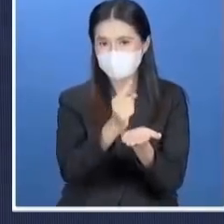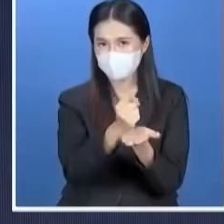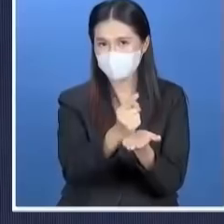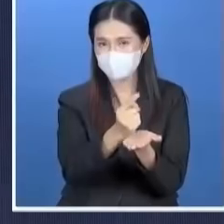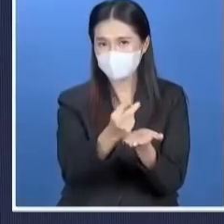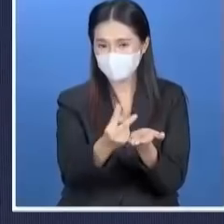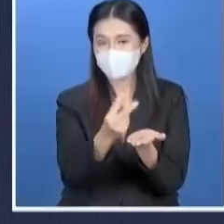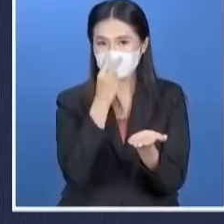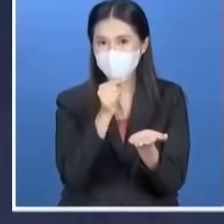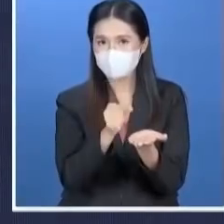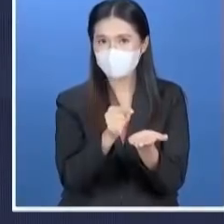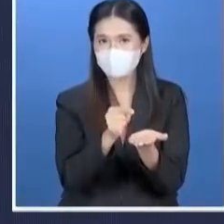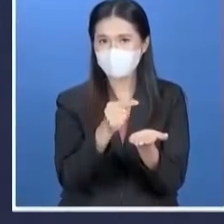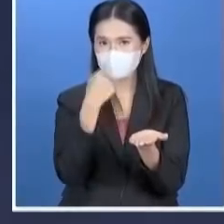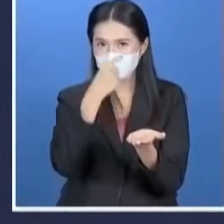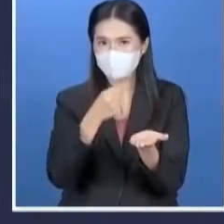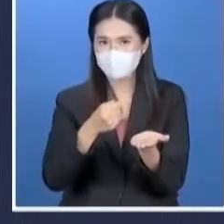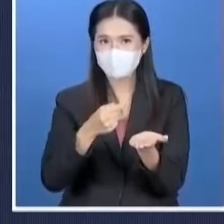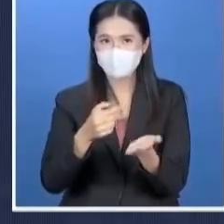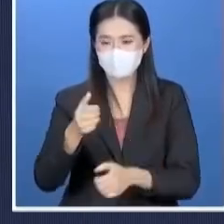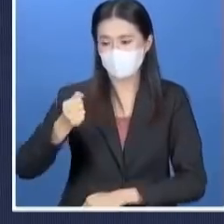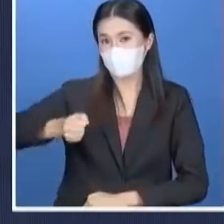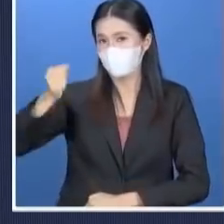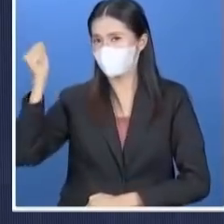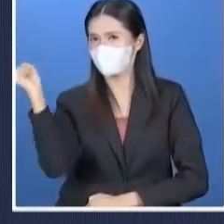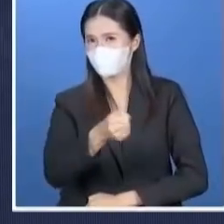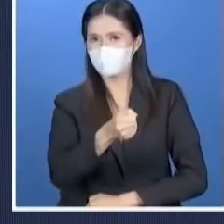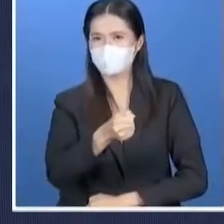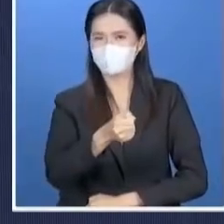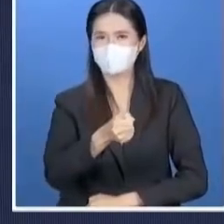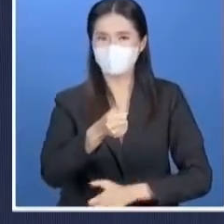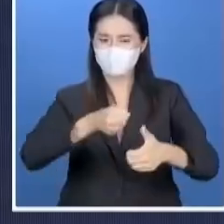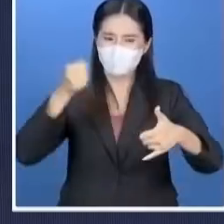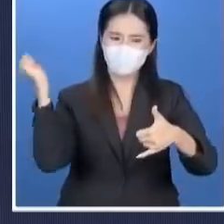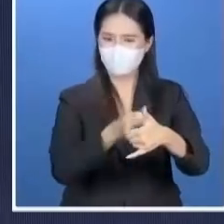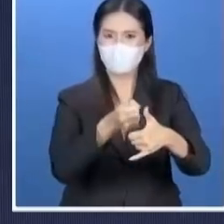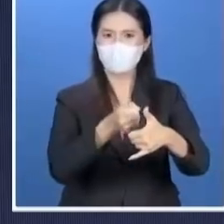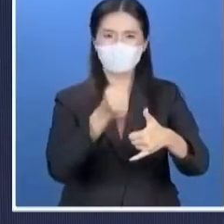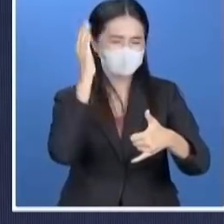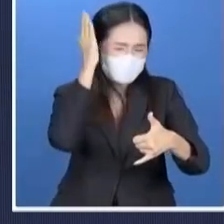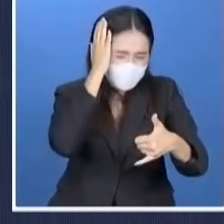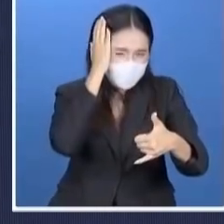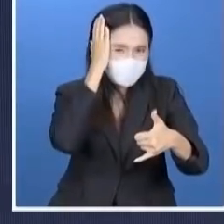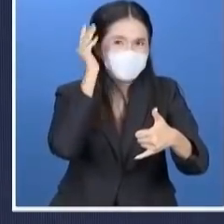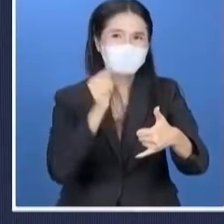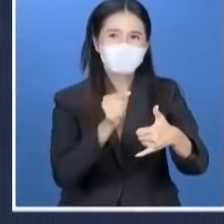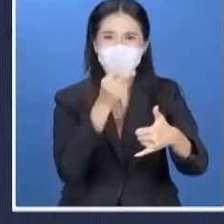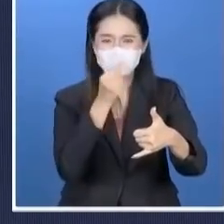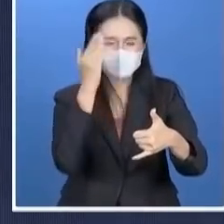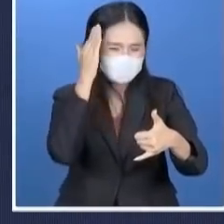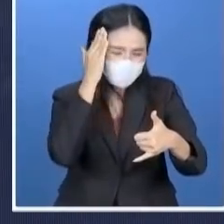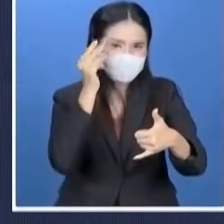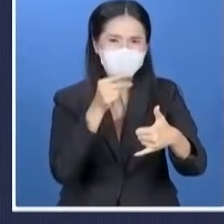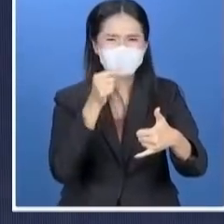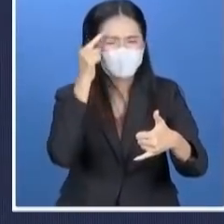าก แล้วเหมือนมีใครเนี่ยเอื้อมมือออกมาฟาดอะไรบางอย่างใส่หัวอีกคนหนึ่งเห็นไหมมือจับหัวเลยยังเห็นแล้วเขาเอามือเนี่ยจับหั